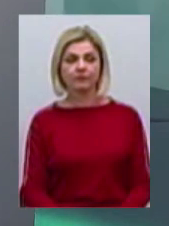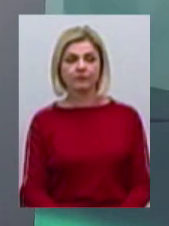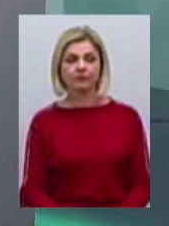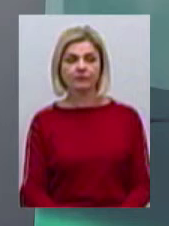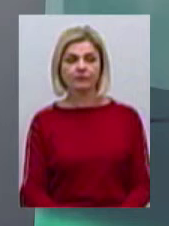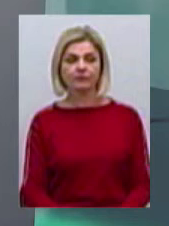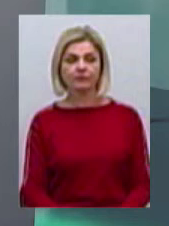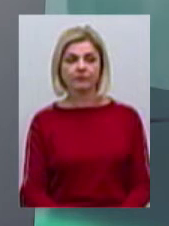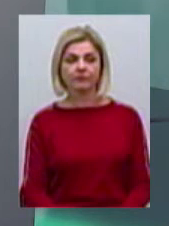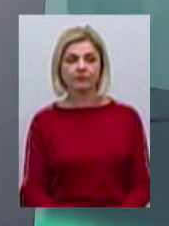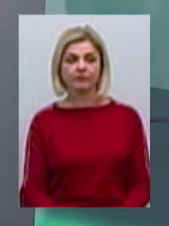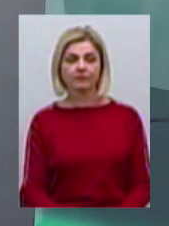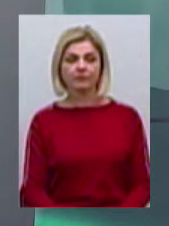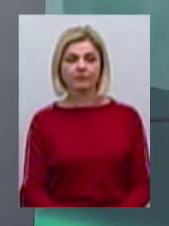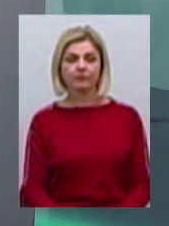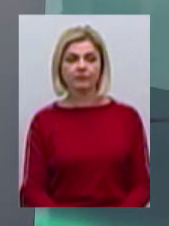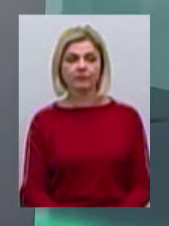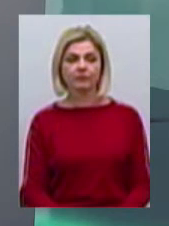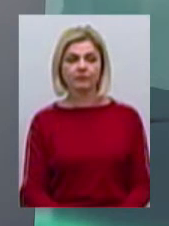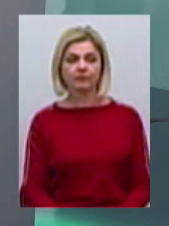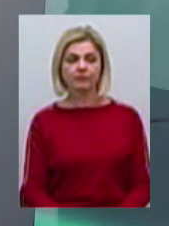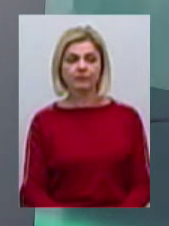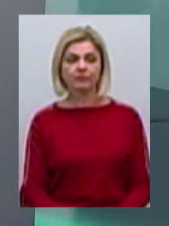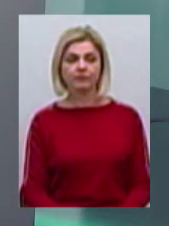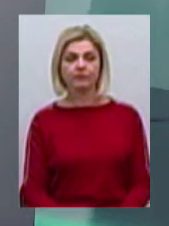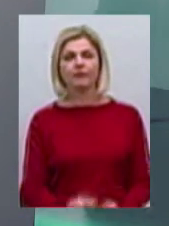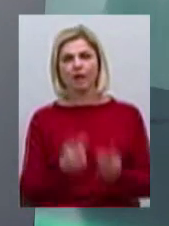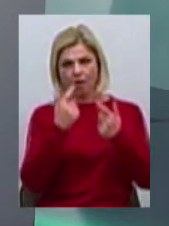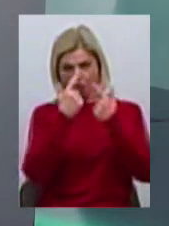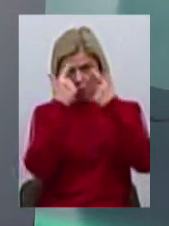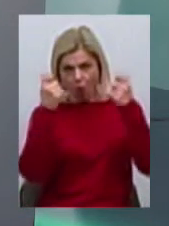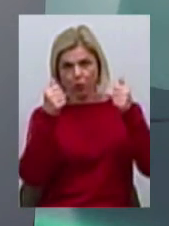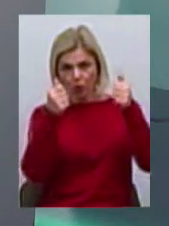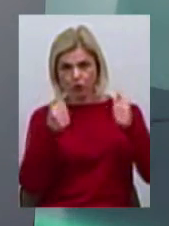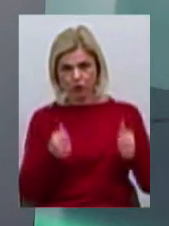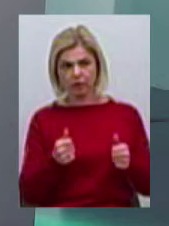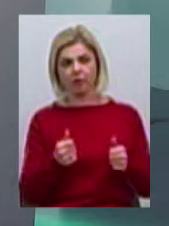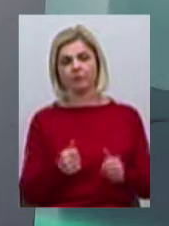не так багато часу. Оце точно буде видно, це дуже велике оголошення про